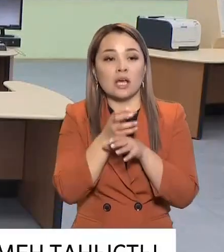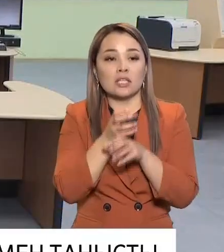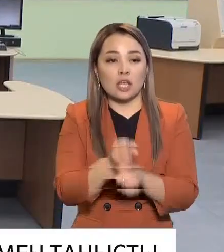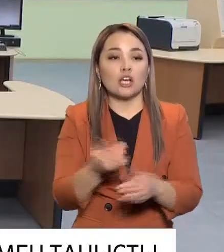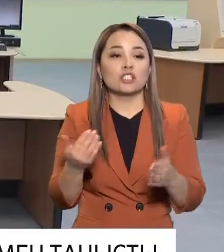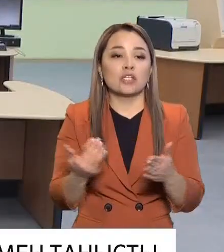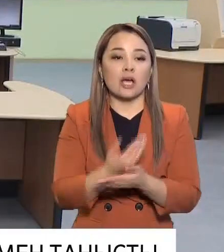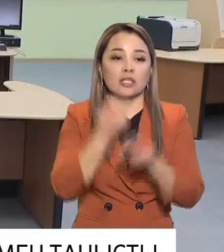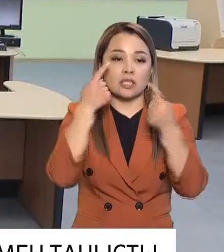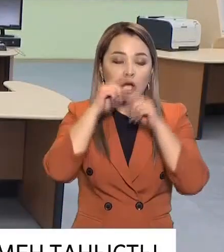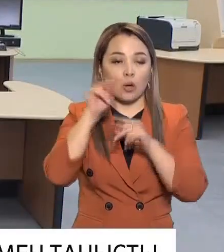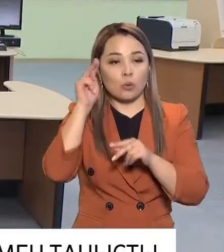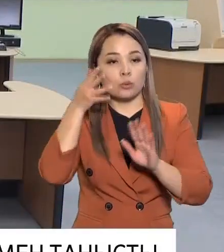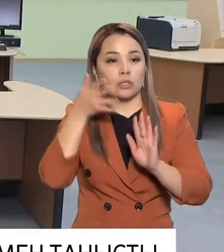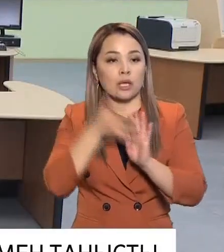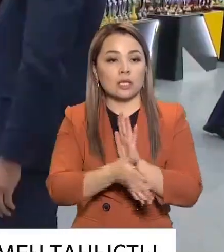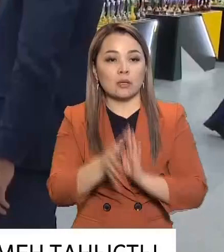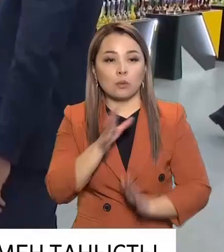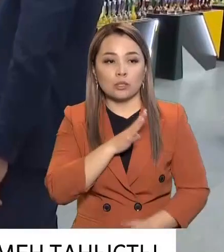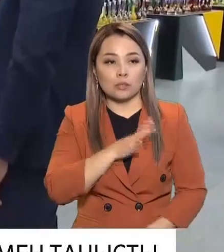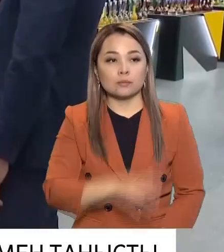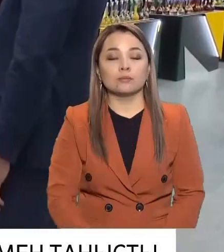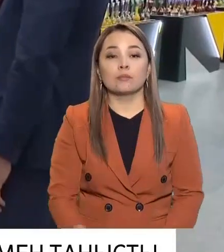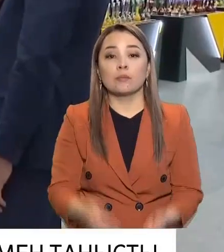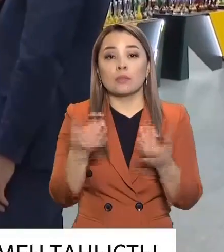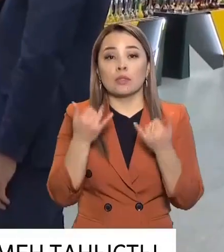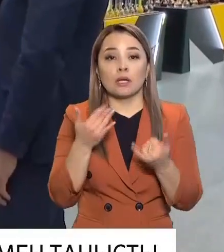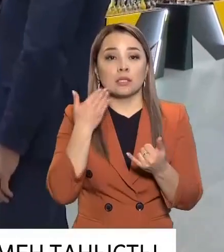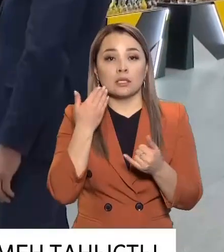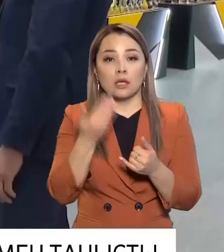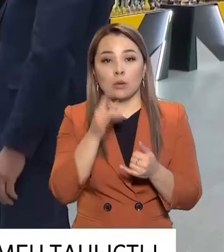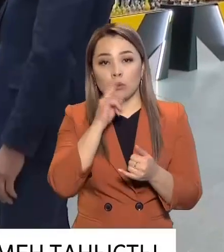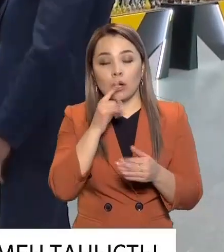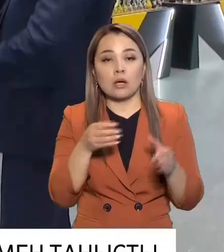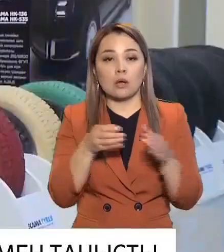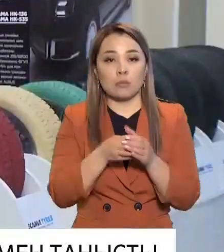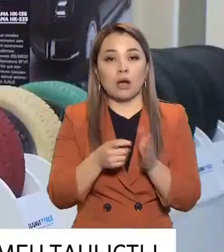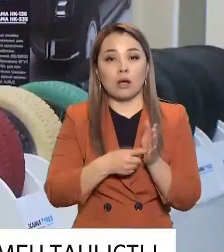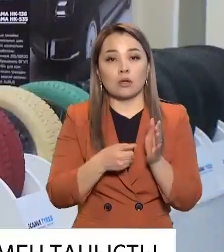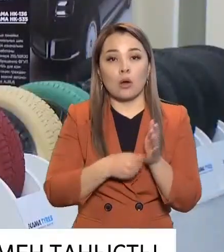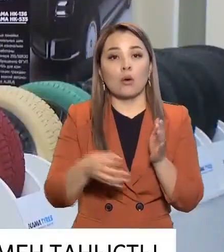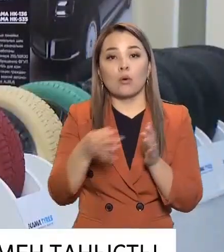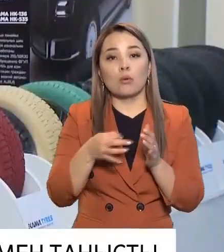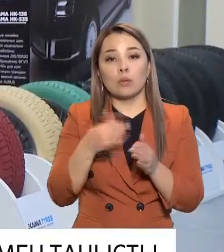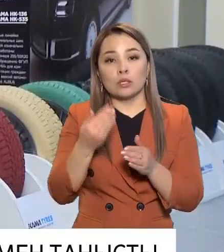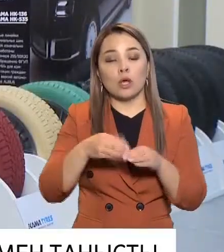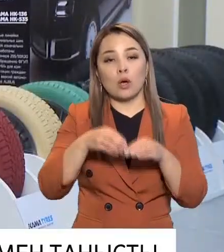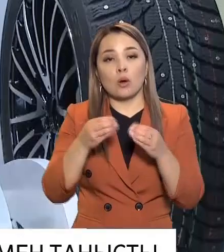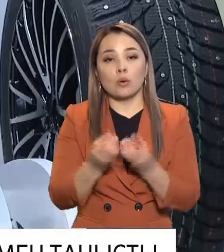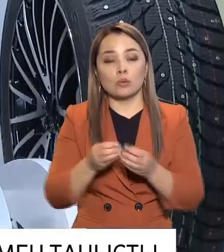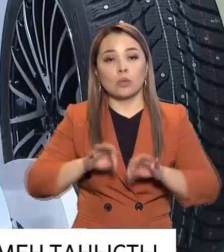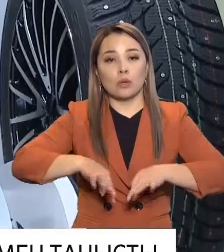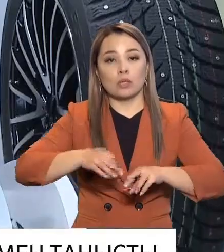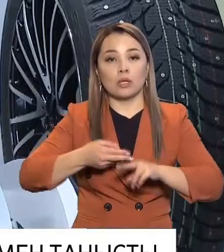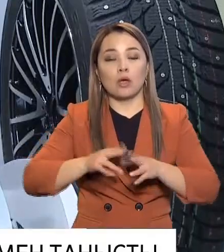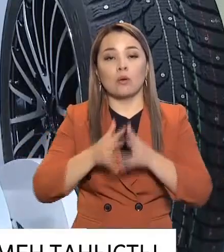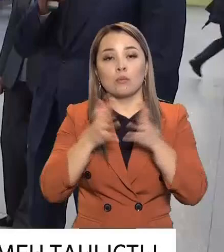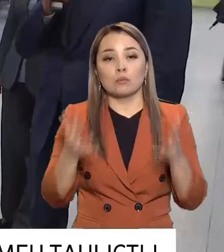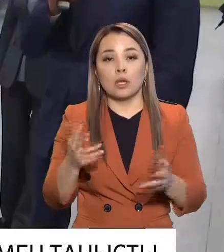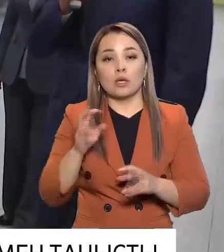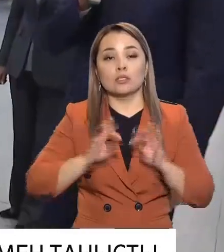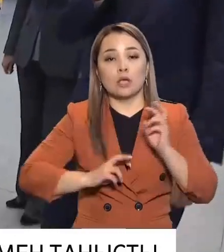жаңа технологияларды енгіздік. Қазір Татарстан мұнай компаниясы Қарағанды облысында көлік дөңгелектерін шығаратын алып зауыт соғып